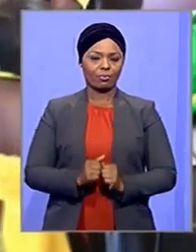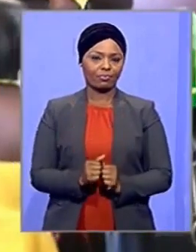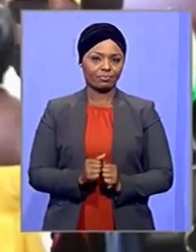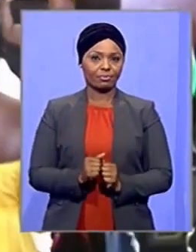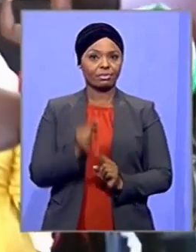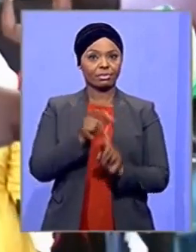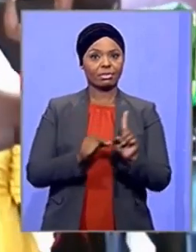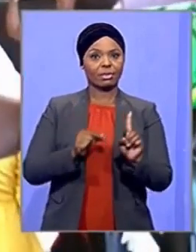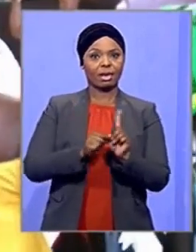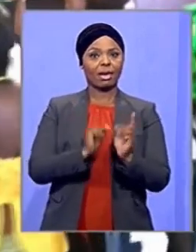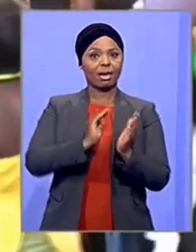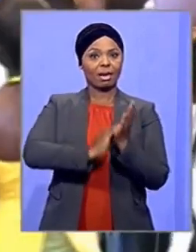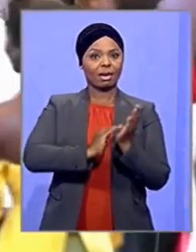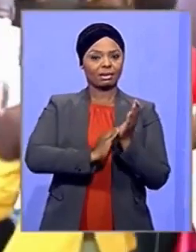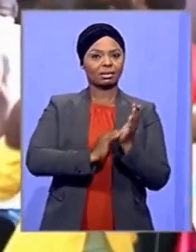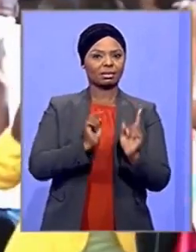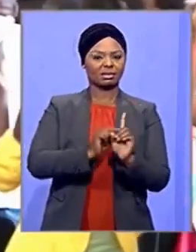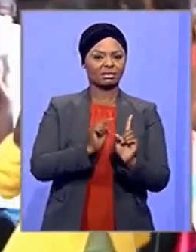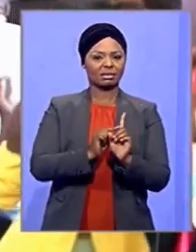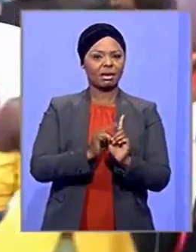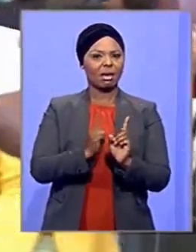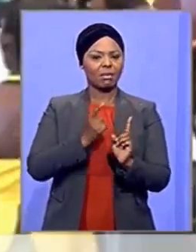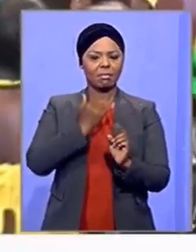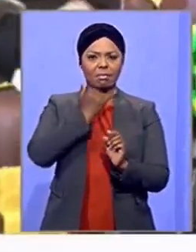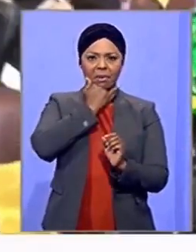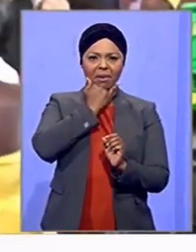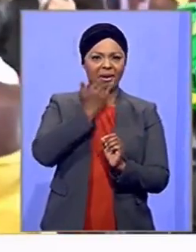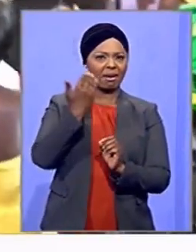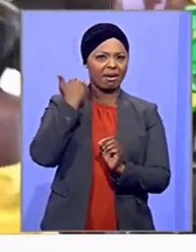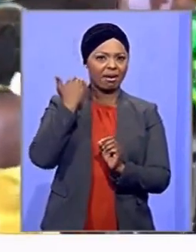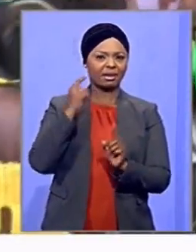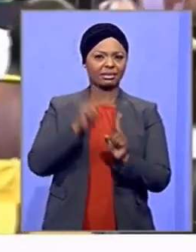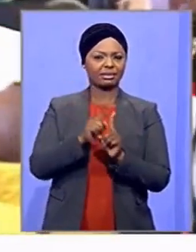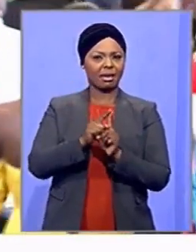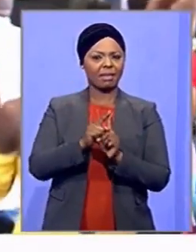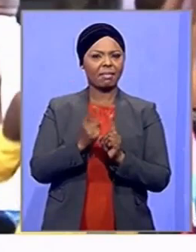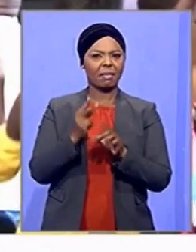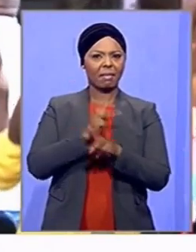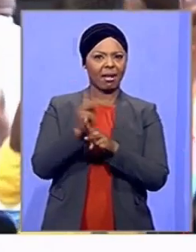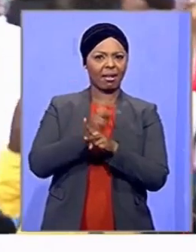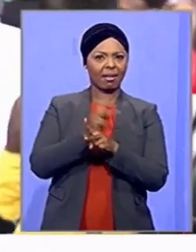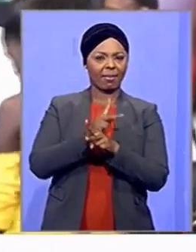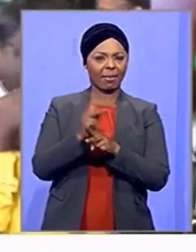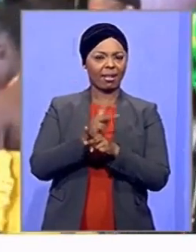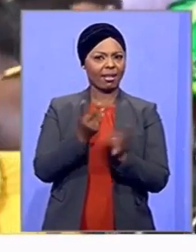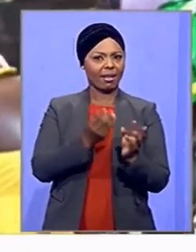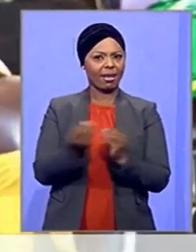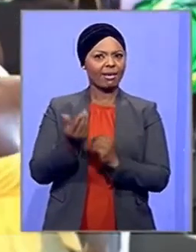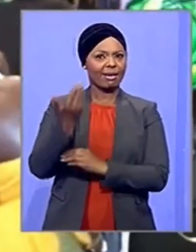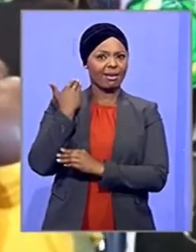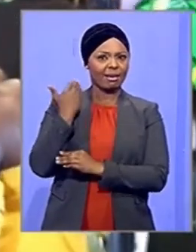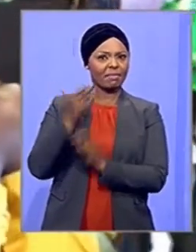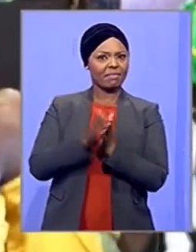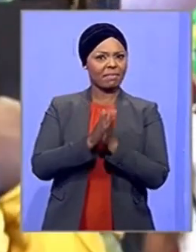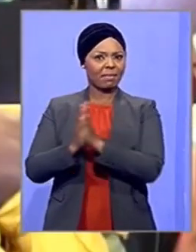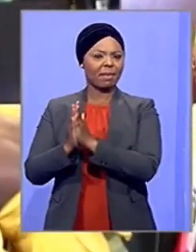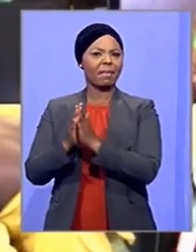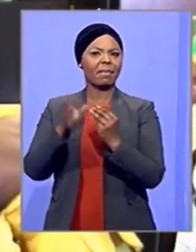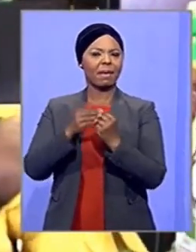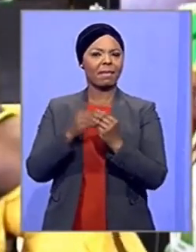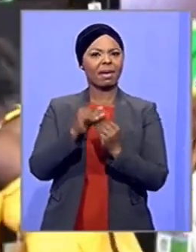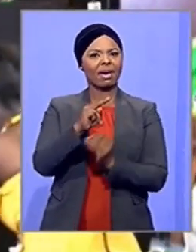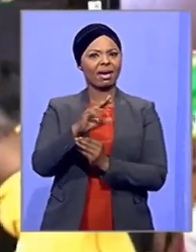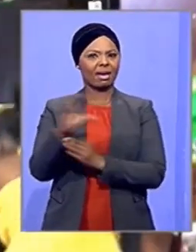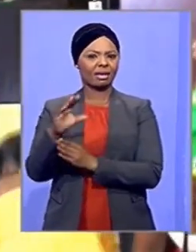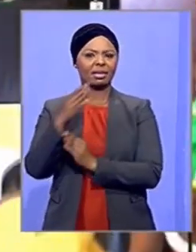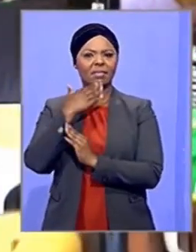Ace Magashule yo kileng a bo a tletse boitumelo ebile a na le maikemisetso o ikwetse go maloko a lekoko go tsepamisa megopolo le